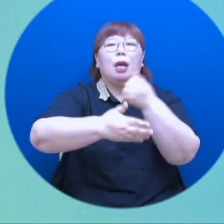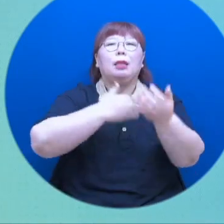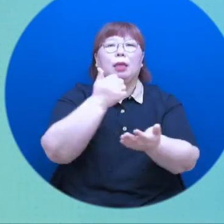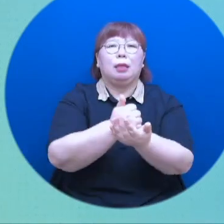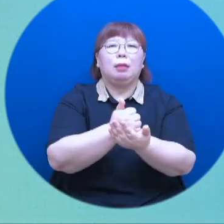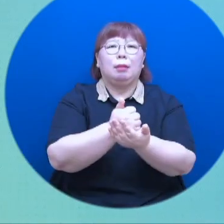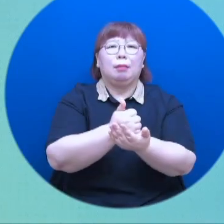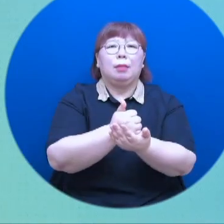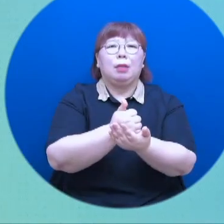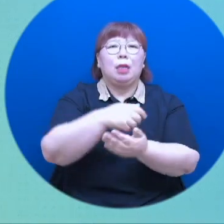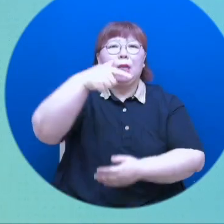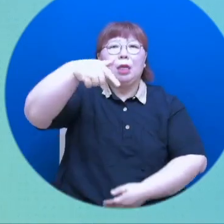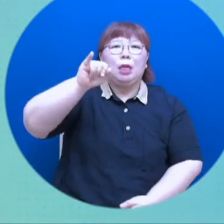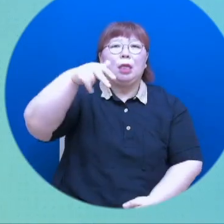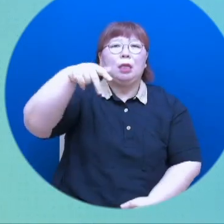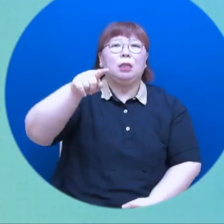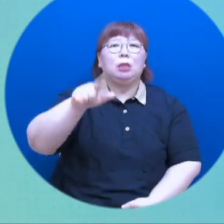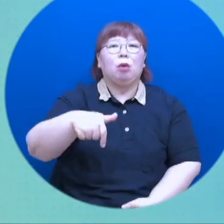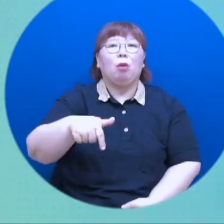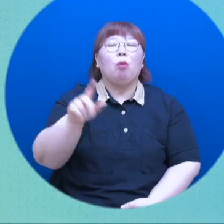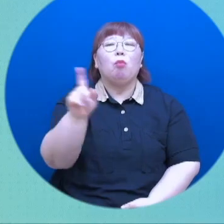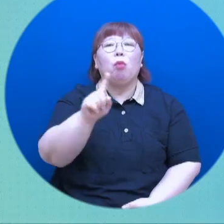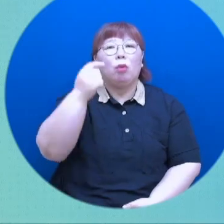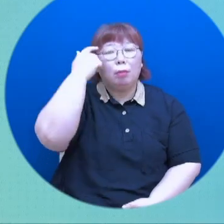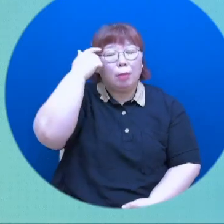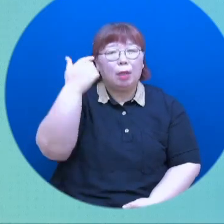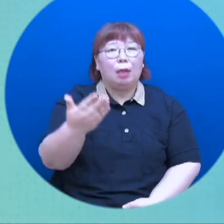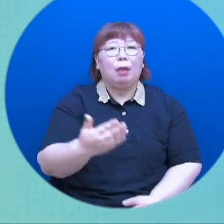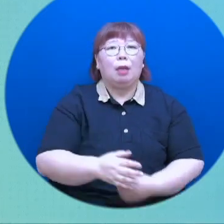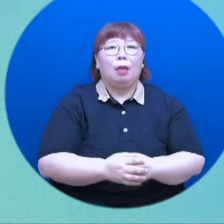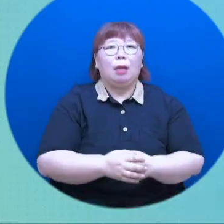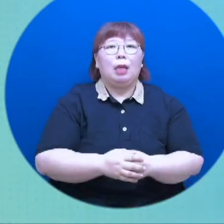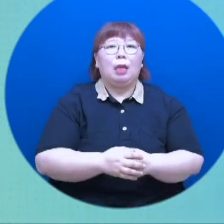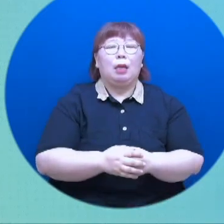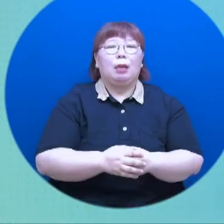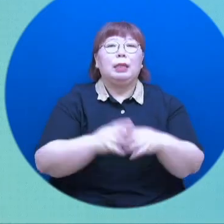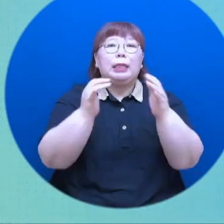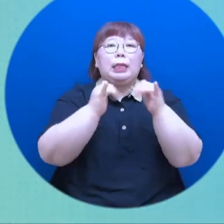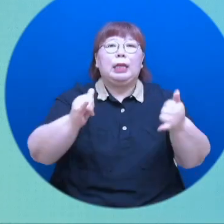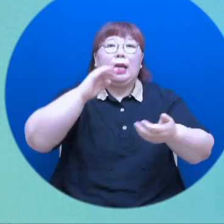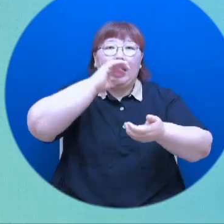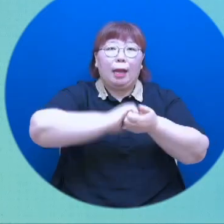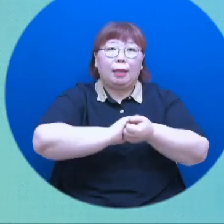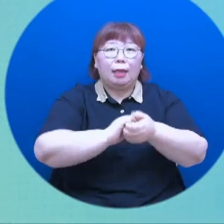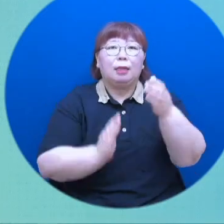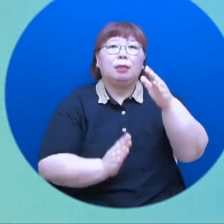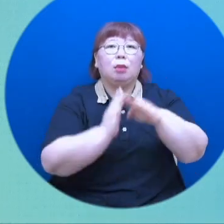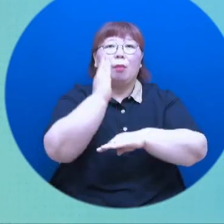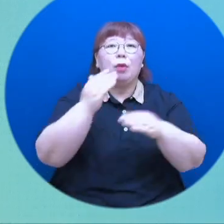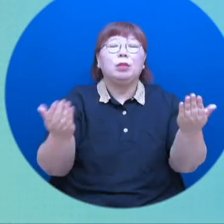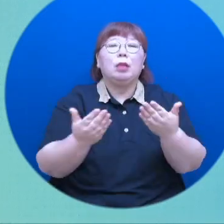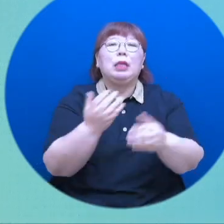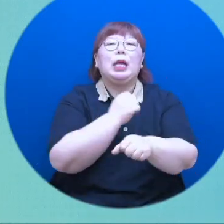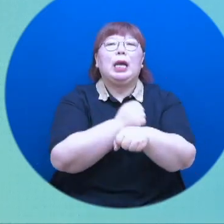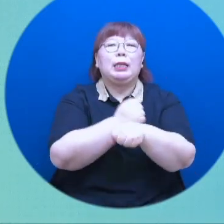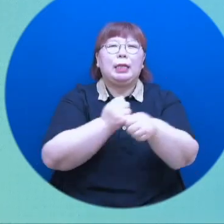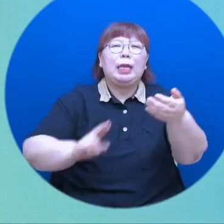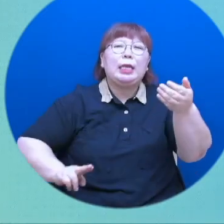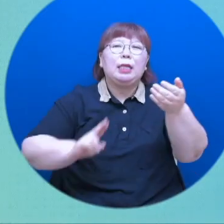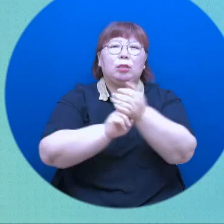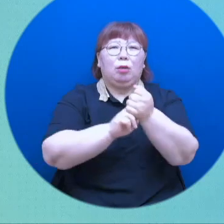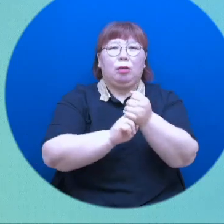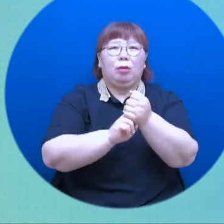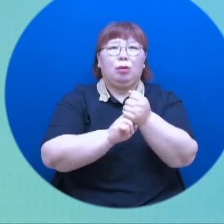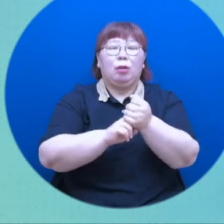기적이 무엇입니까? 인간 한계를 넘어서서 일하시는 걸 기적이라고 그러잖아요. 삶에 한계가